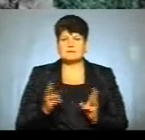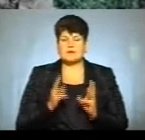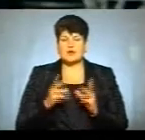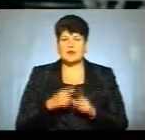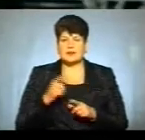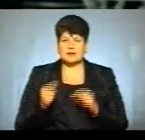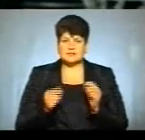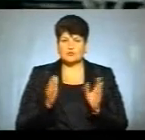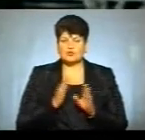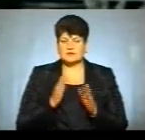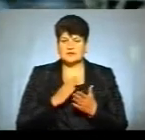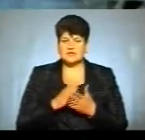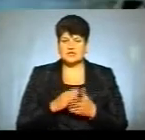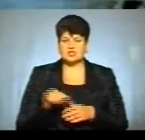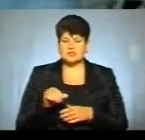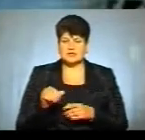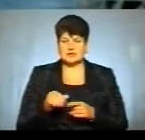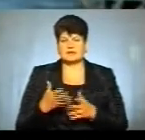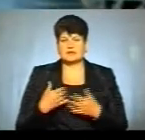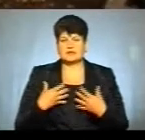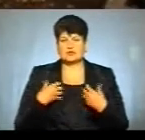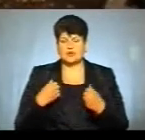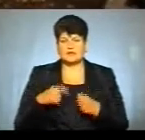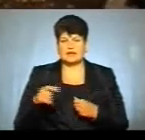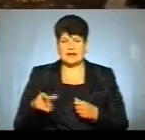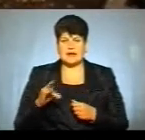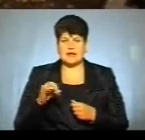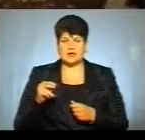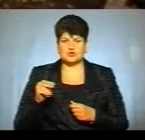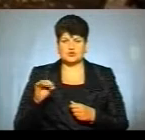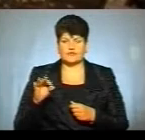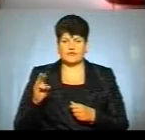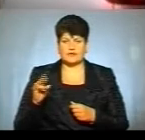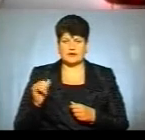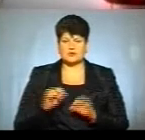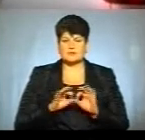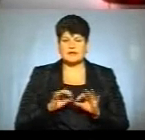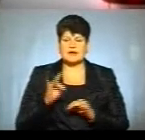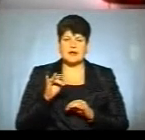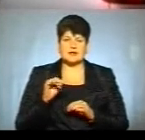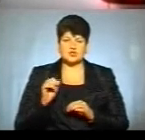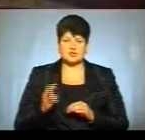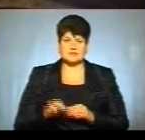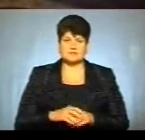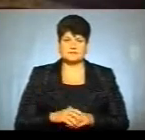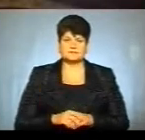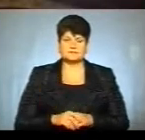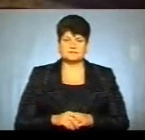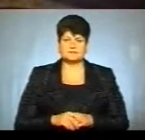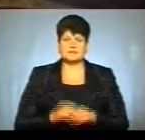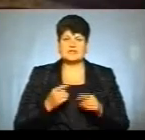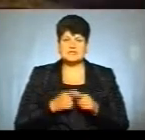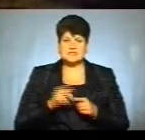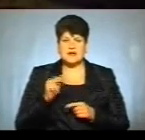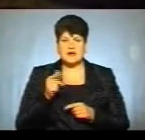у повітря виділяються шкідливі для здоров'я людей речовини, розповідає речниця Держпродспоживслужби в області Наталя Шевченко. Це і